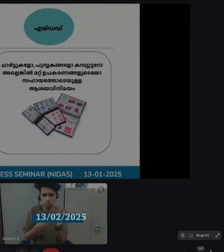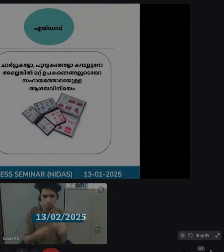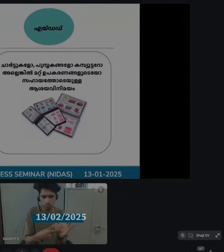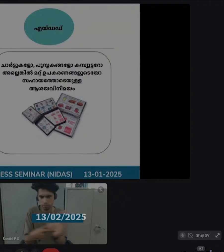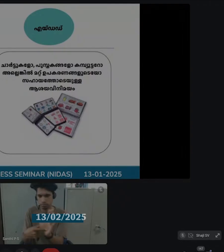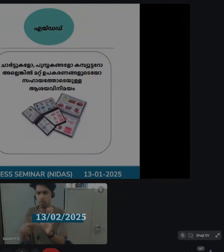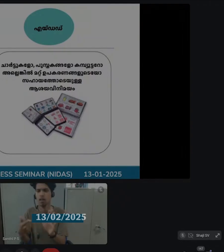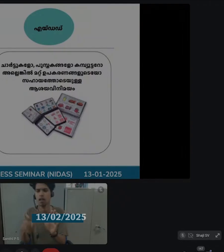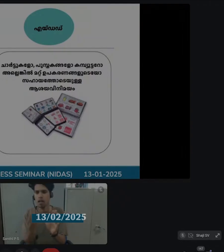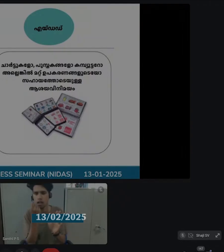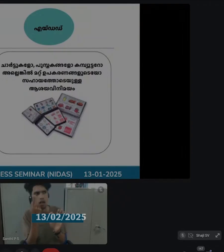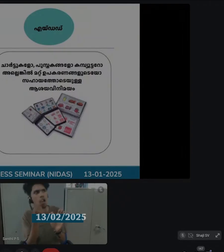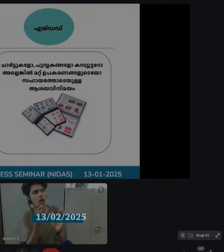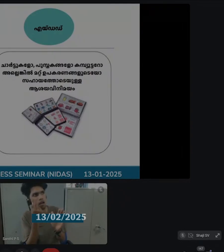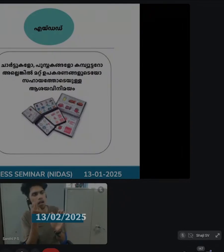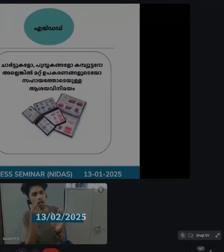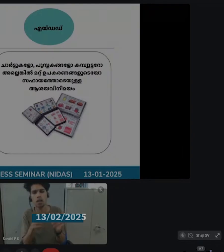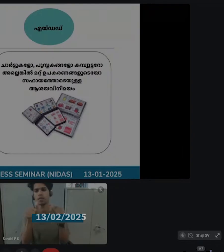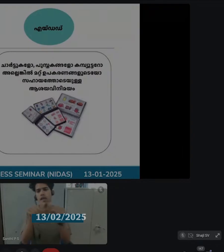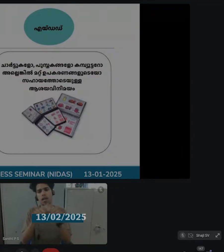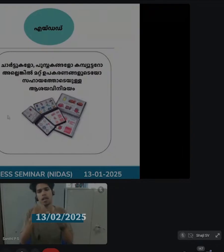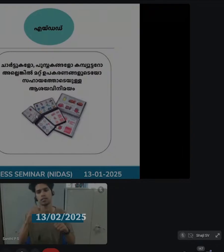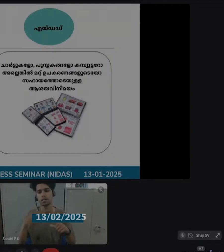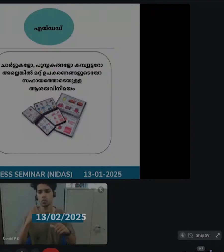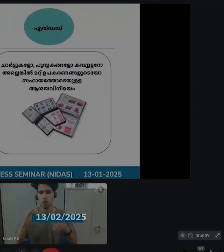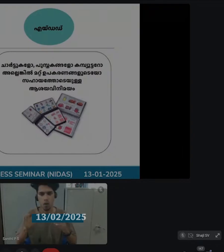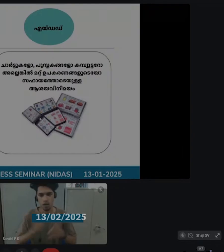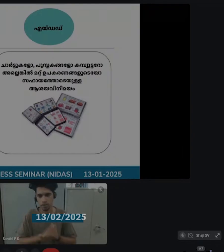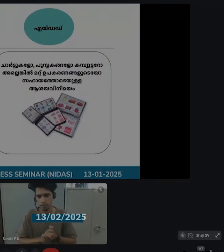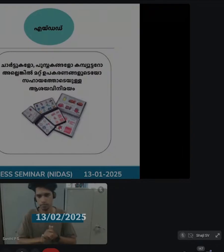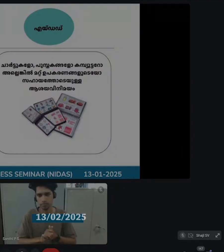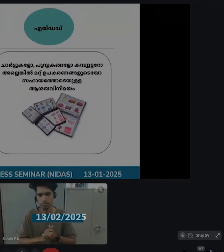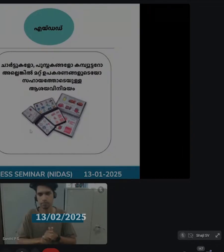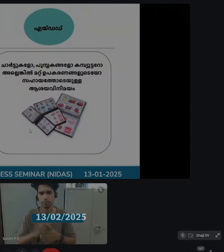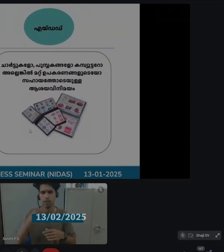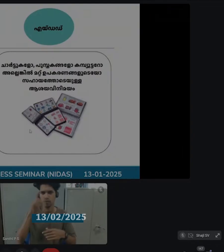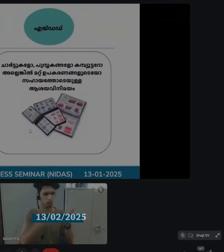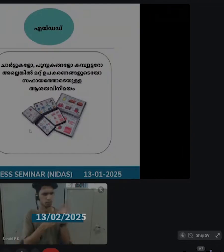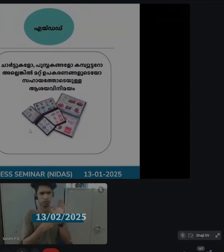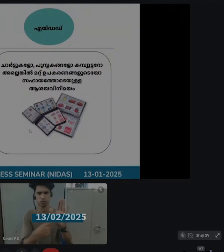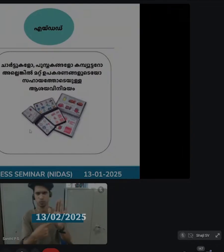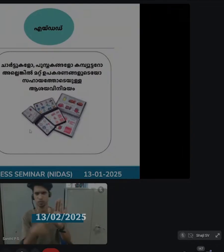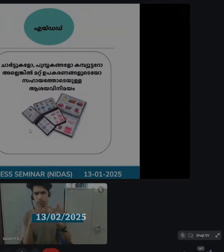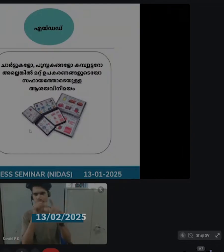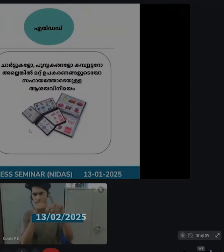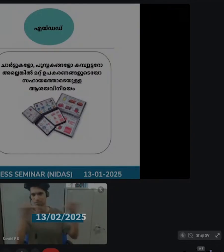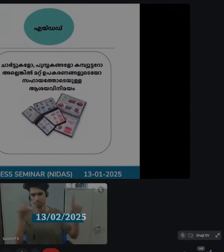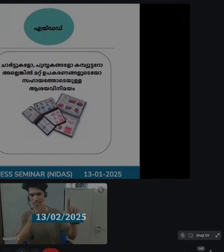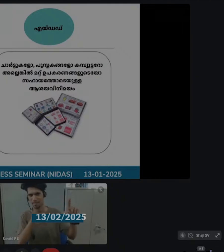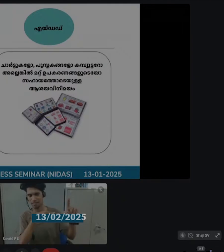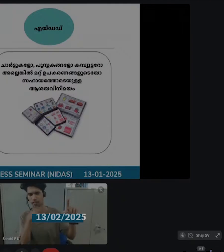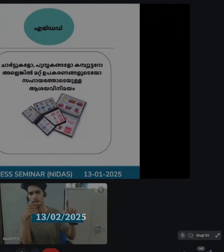ടൈപ്പ് ഓഫ് AAC കമ്മ്യൂണിക്കേഷൻ എന്ന് പറയുന്നത്. ഇപ്പൊ ഞാൻ ഇതിൽ കാണിച്ചിരിക്കുന്ന ഈ ചിത്രത്തിൽ അതുപോലെ പിക്ചേഴ്സ് ആണ് ഉള്ളത്.